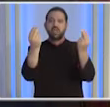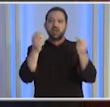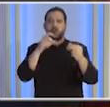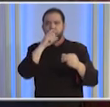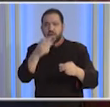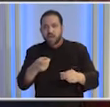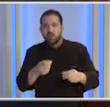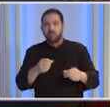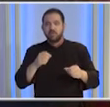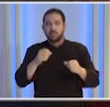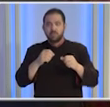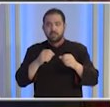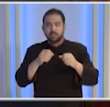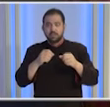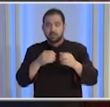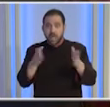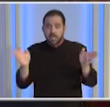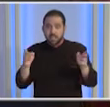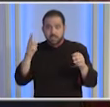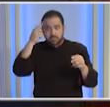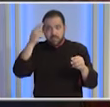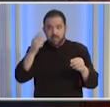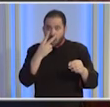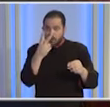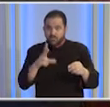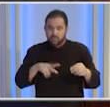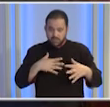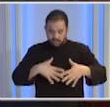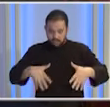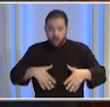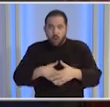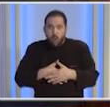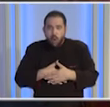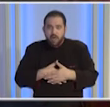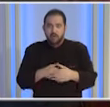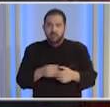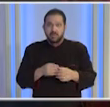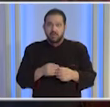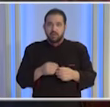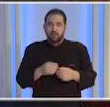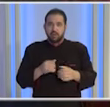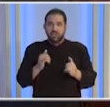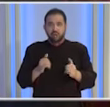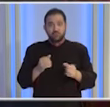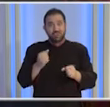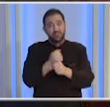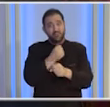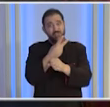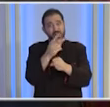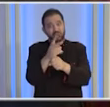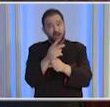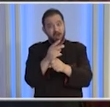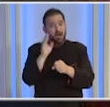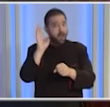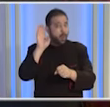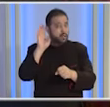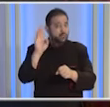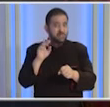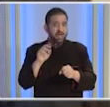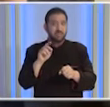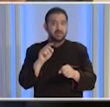i s-a deschis mintea și a văzut că sunt goi. Și pentru că a făcut greșeala, s-a ascultat de sfatul diavolului, Mântuitorul spune, de